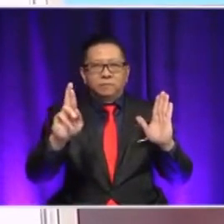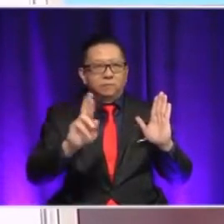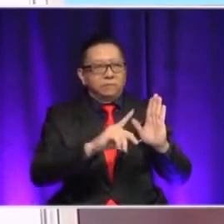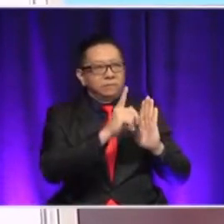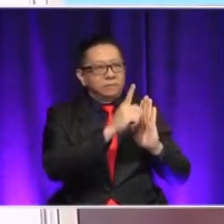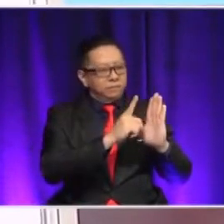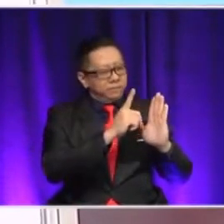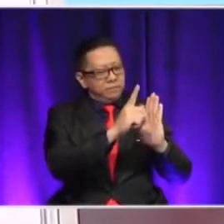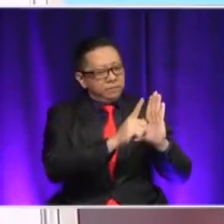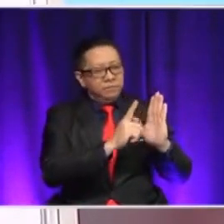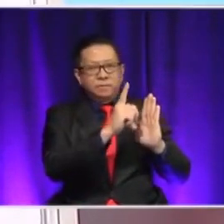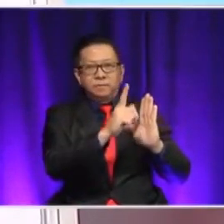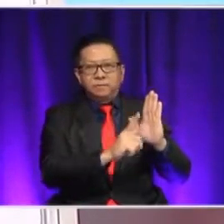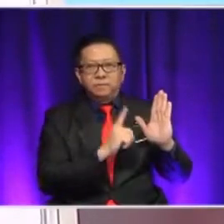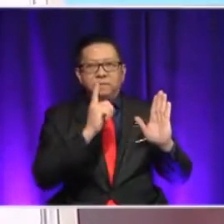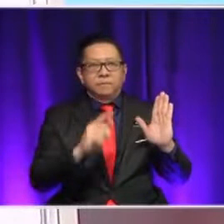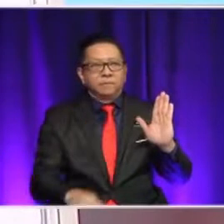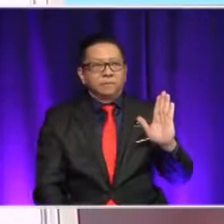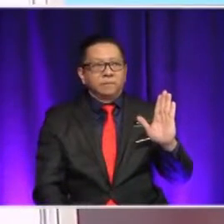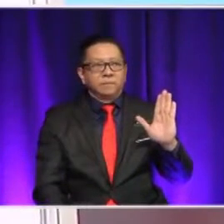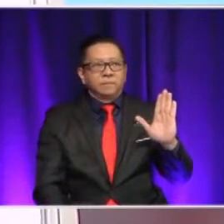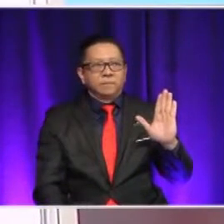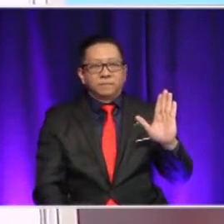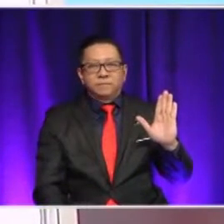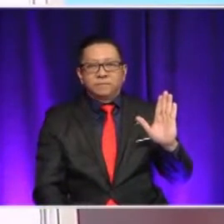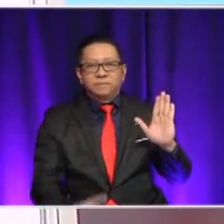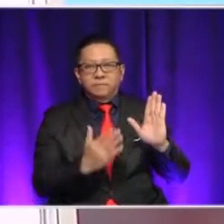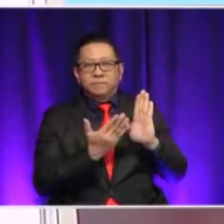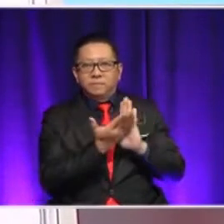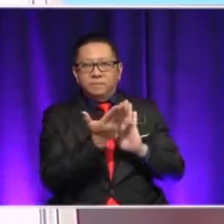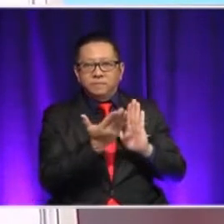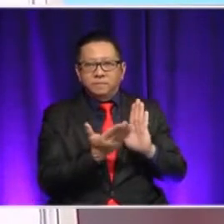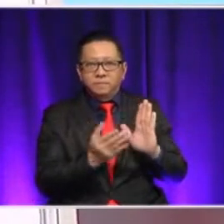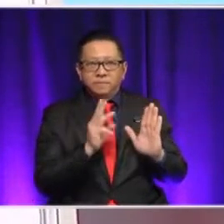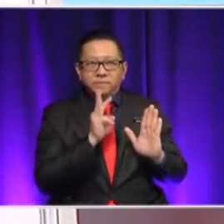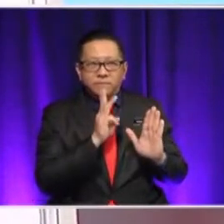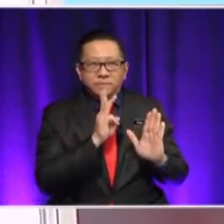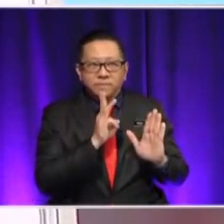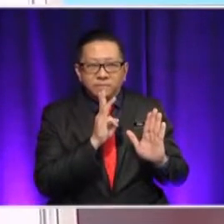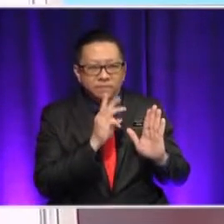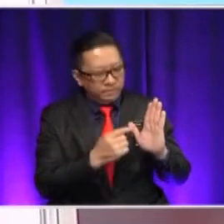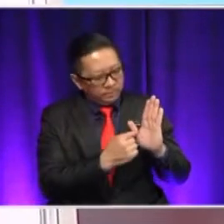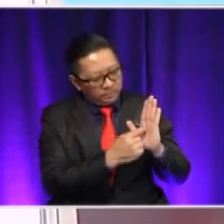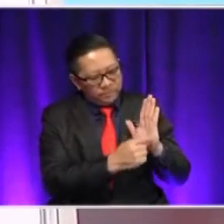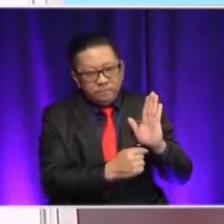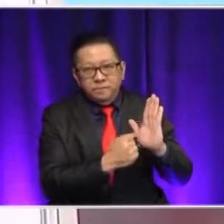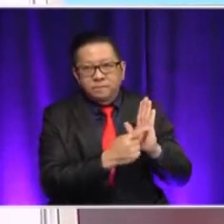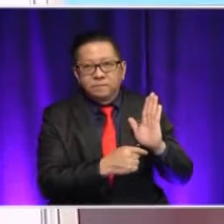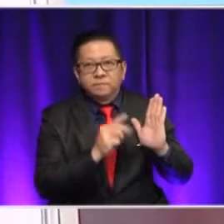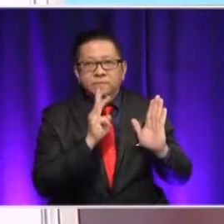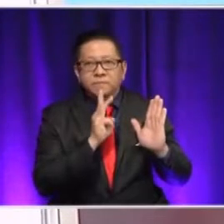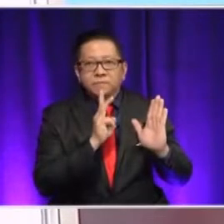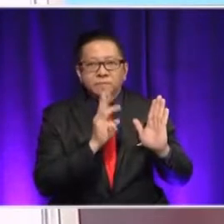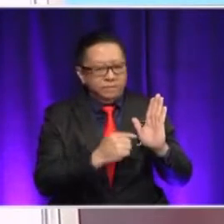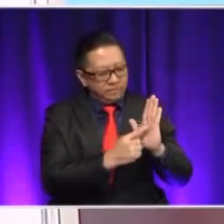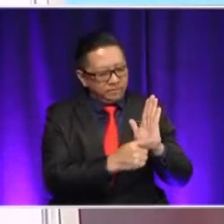teknik aplikasi Oke batu seterusnya ialah kesana yuk sini oke